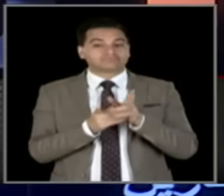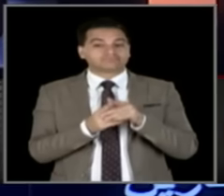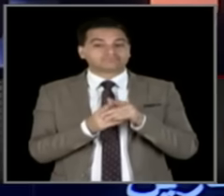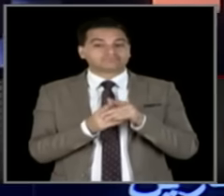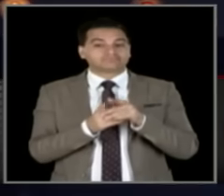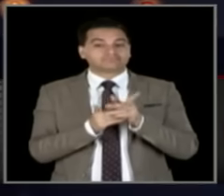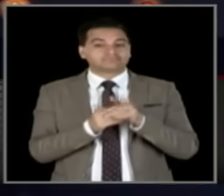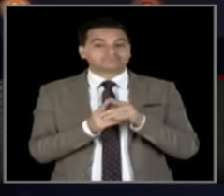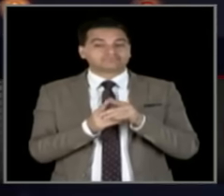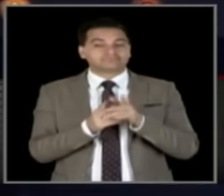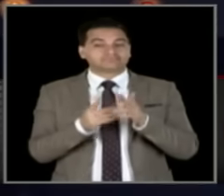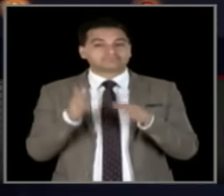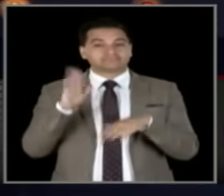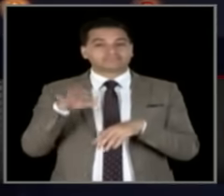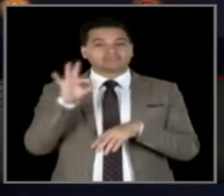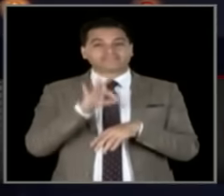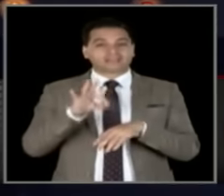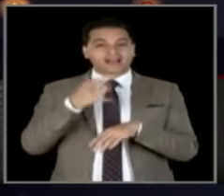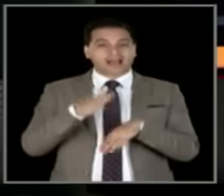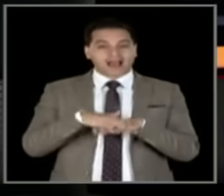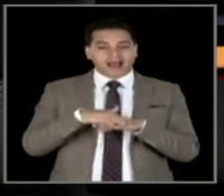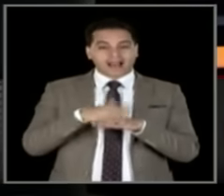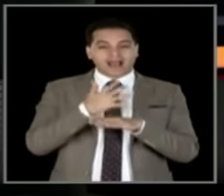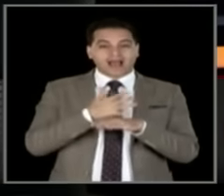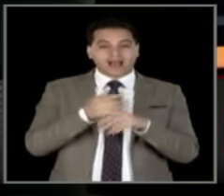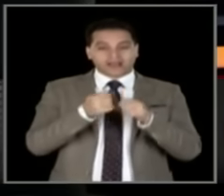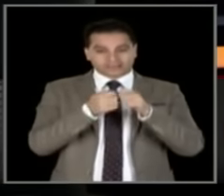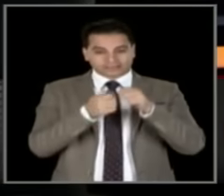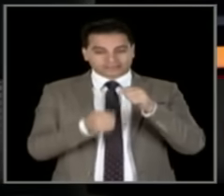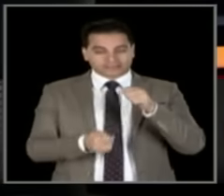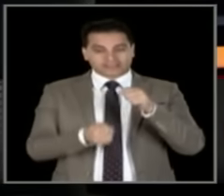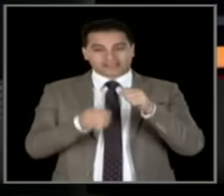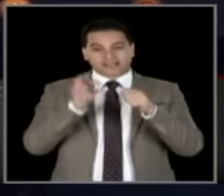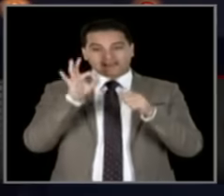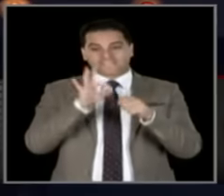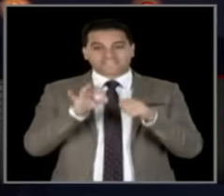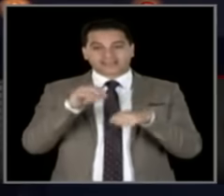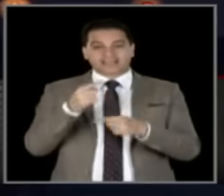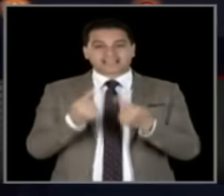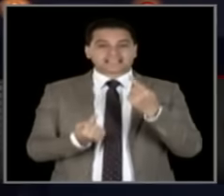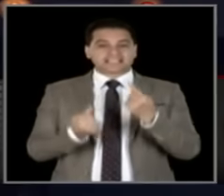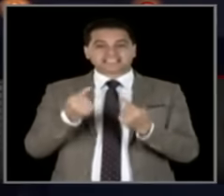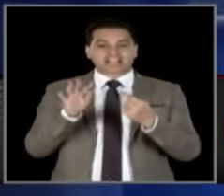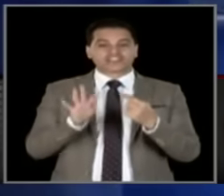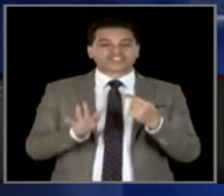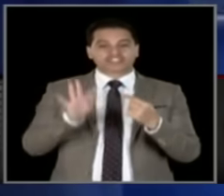نيوزيلندا. بتقع على الهضبة البركانية في وسط الجزيرة